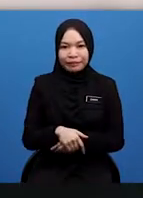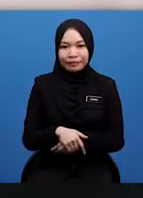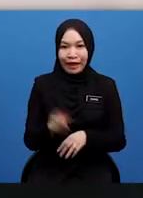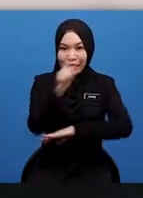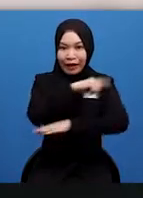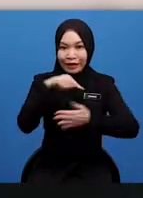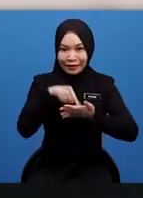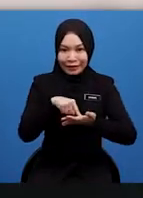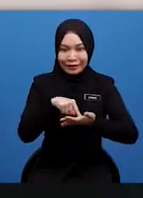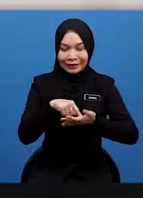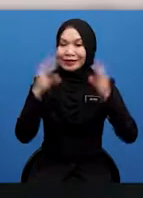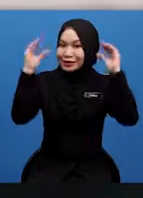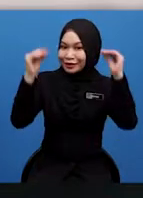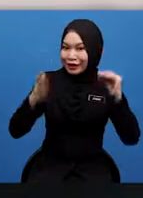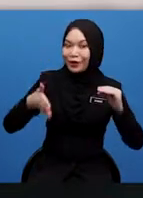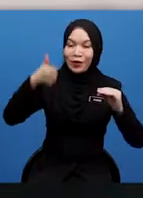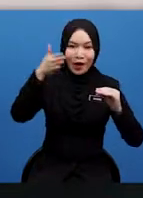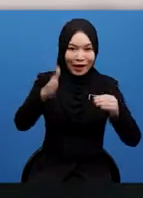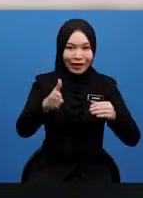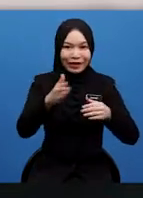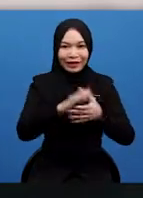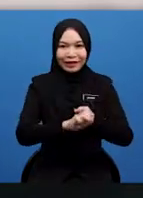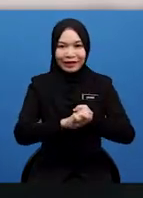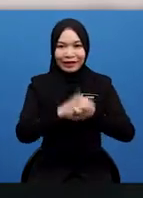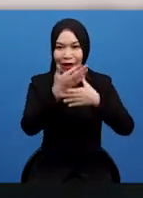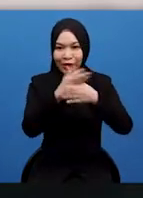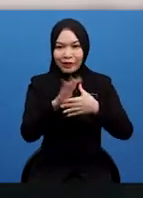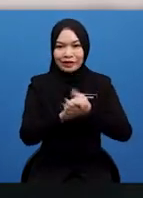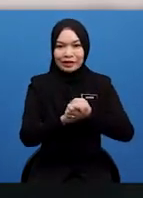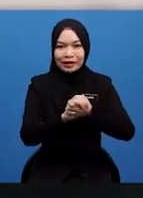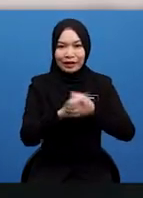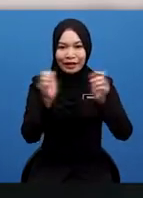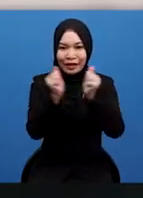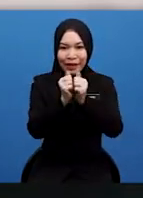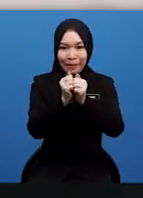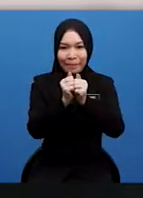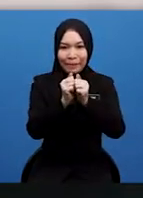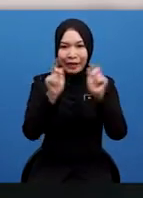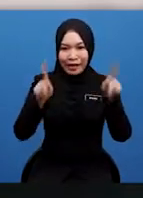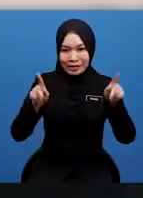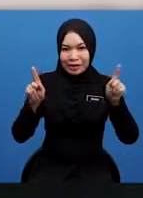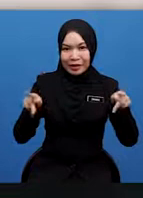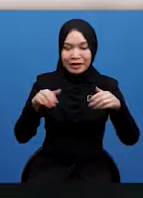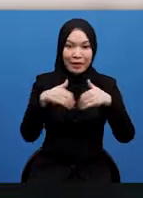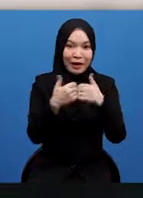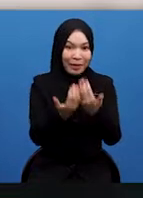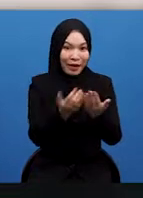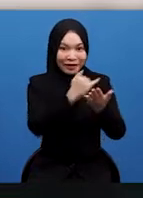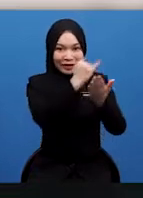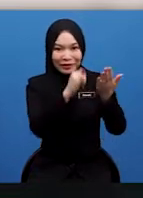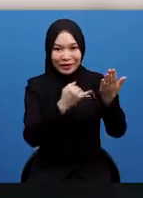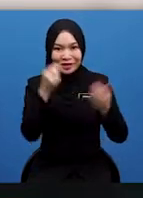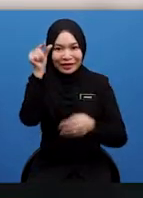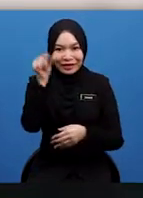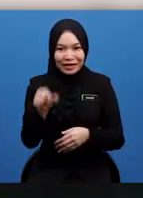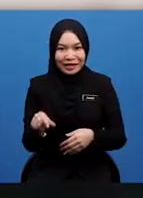Hari ini, cikgu akan berkongsi dengan pelajar-pelajar bagaimana untuk melukis graf